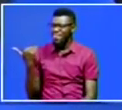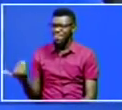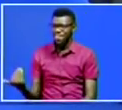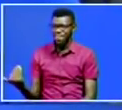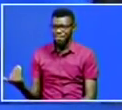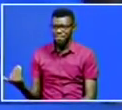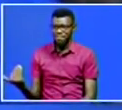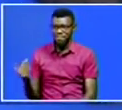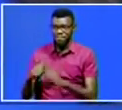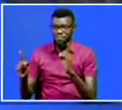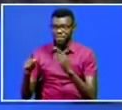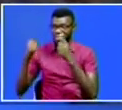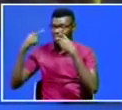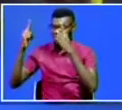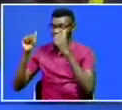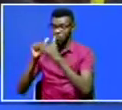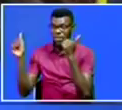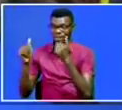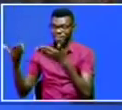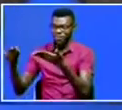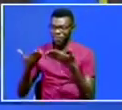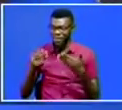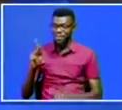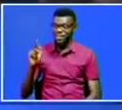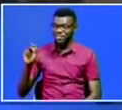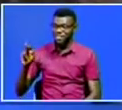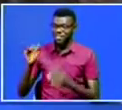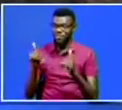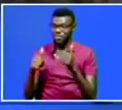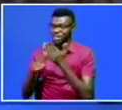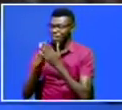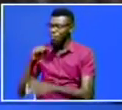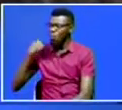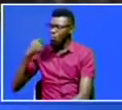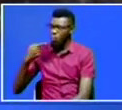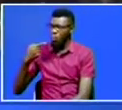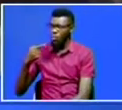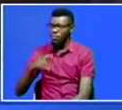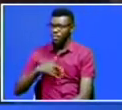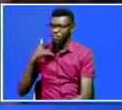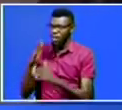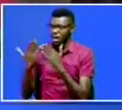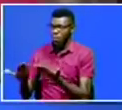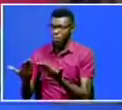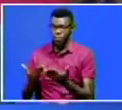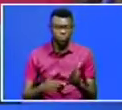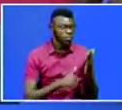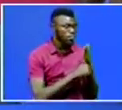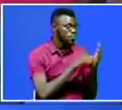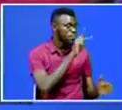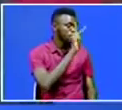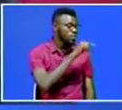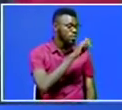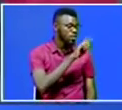udogo wake umempa ushindi. Karibu katika runinga KTN News, tujuze jina lako na utuambie hisia zako. My name is Peter